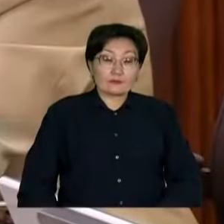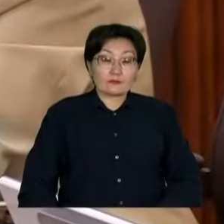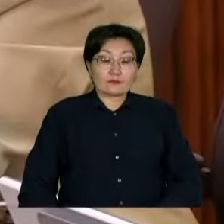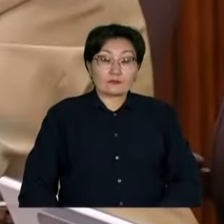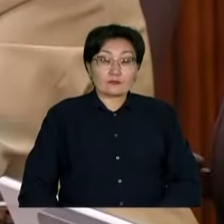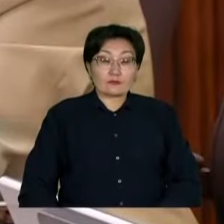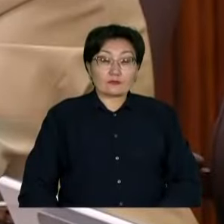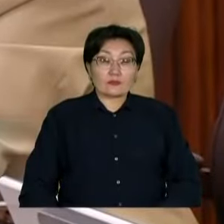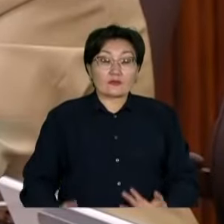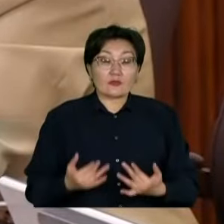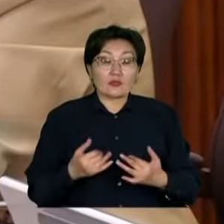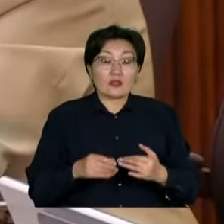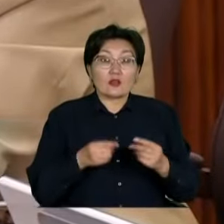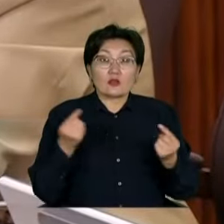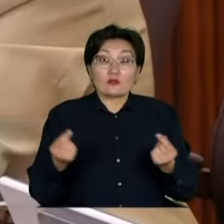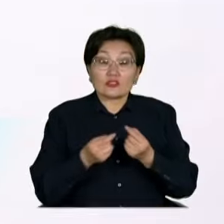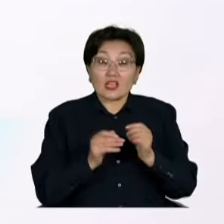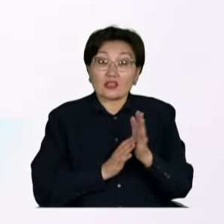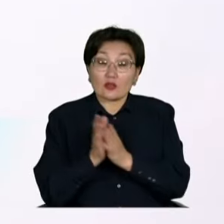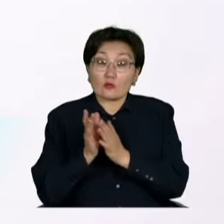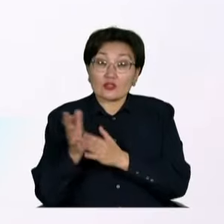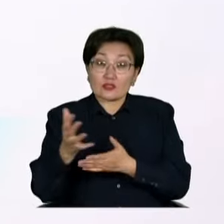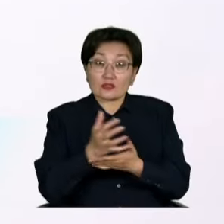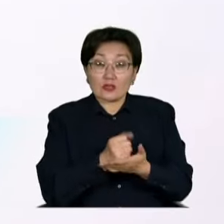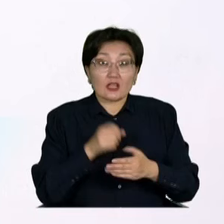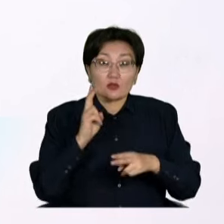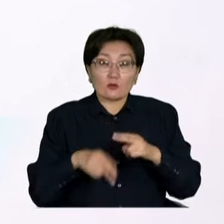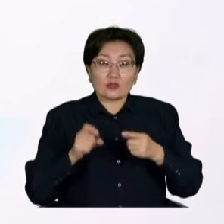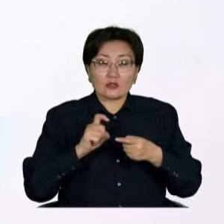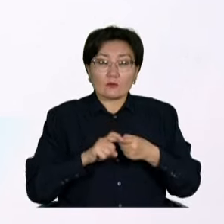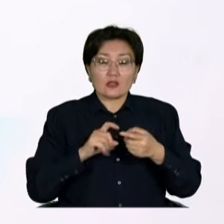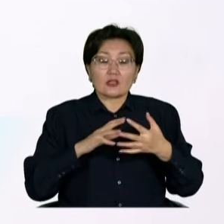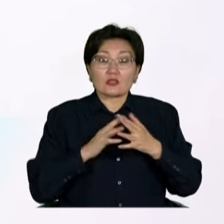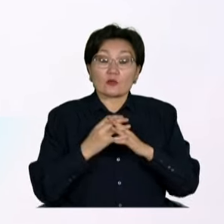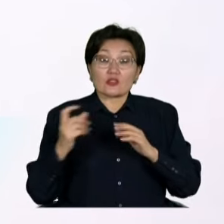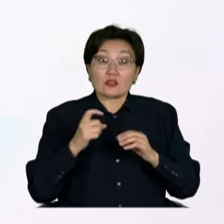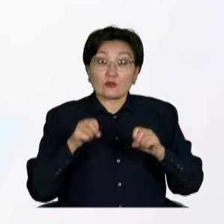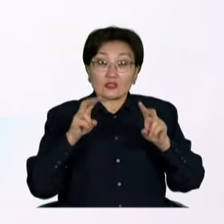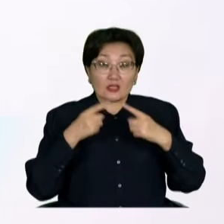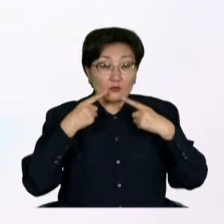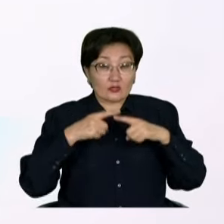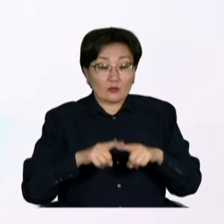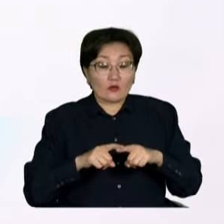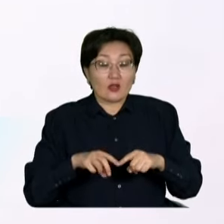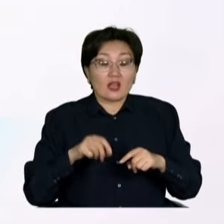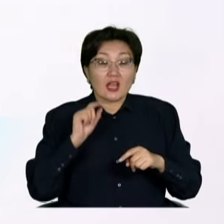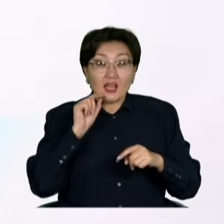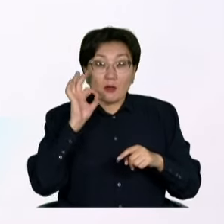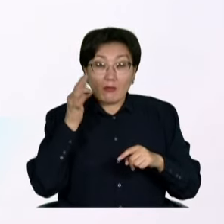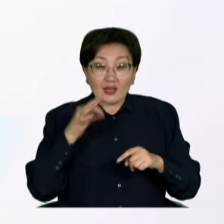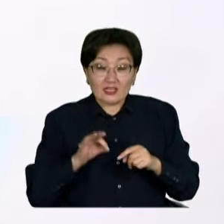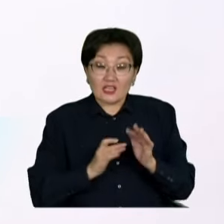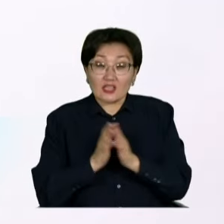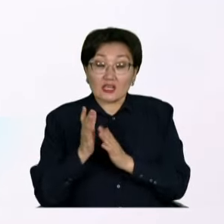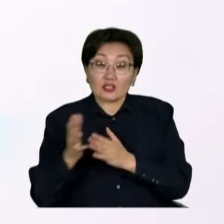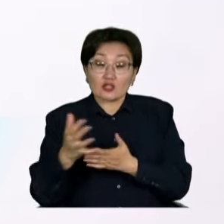Болады. Дәнді дақылдардың жинаудың аяқталуына байланысты ауыл шаруашылық техникасын майлы дақылдарға жинауға көшірілді.